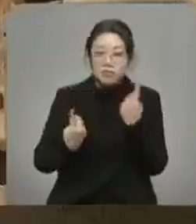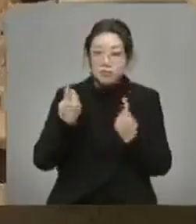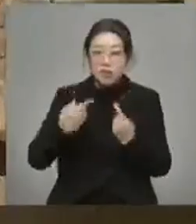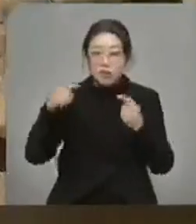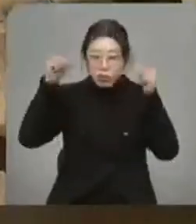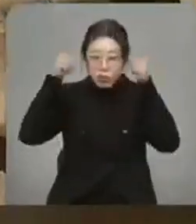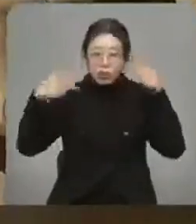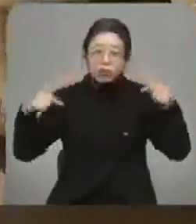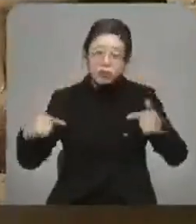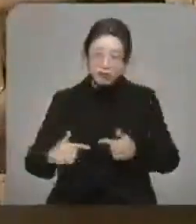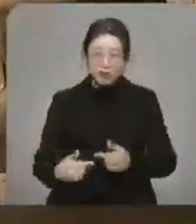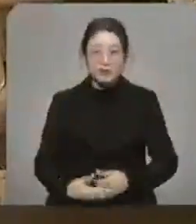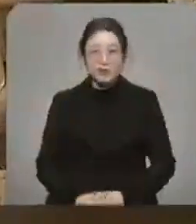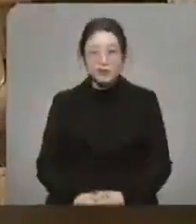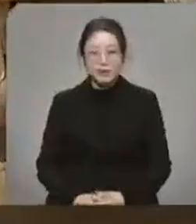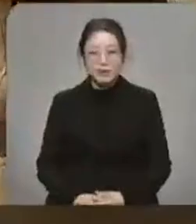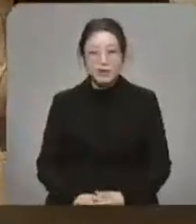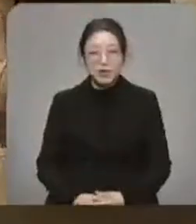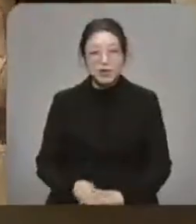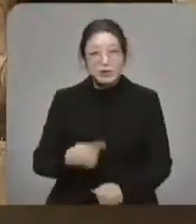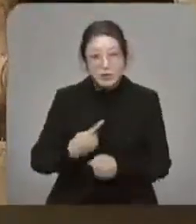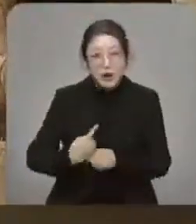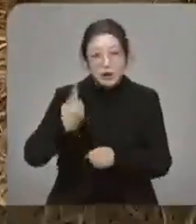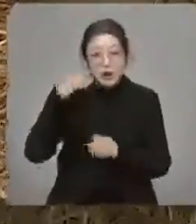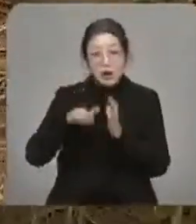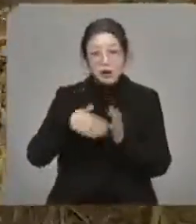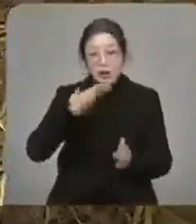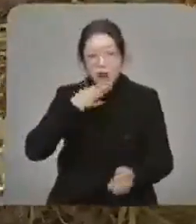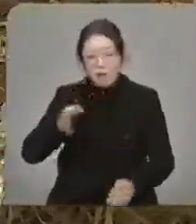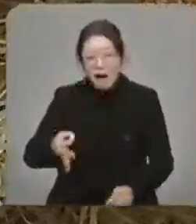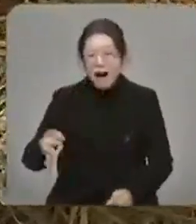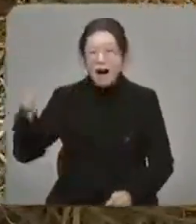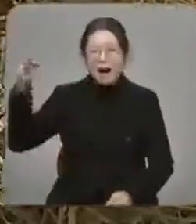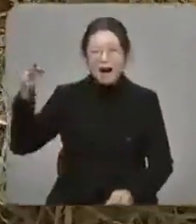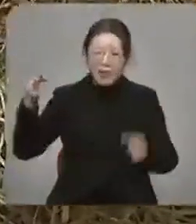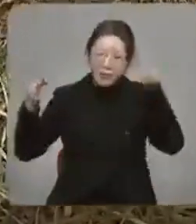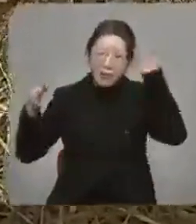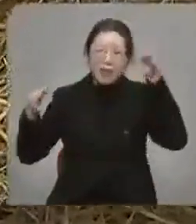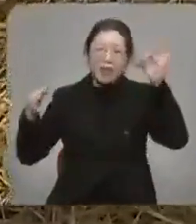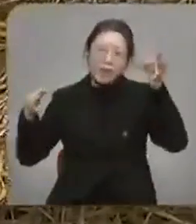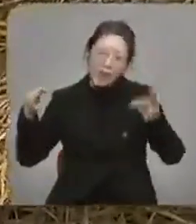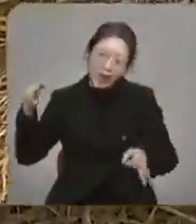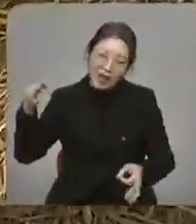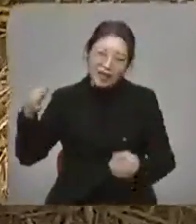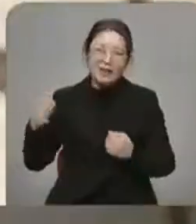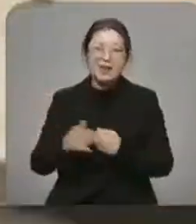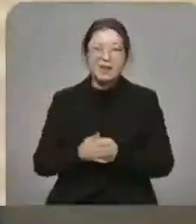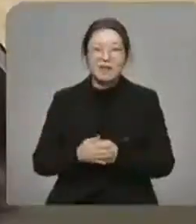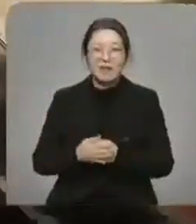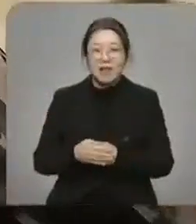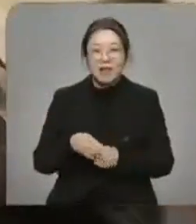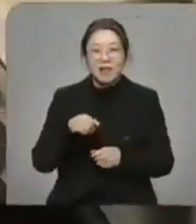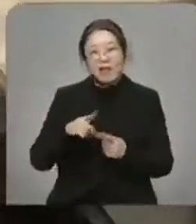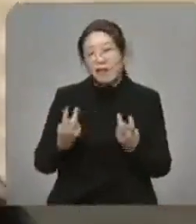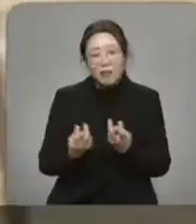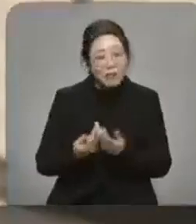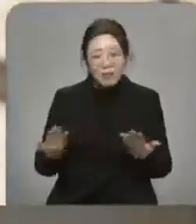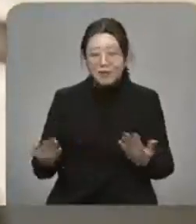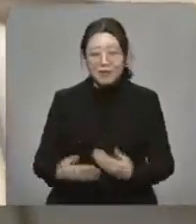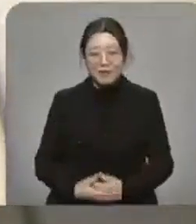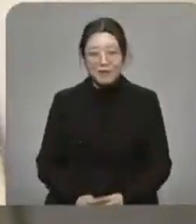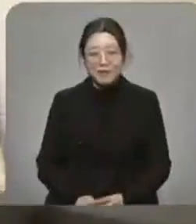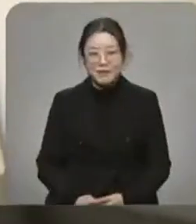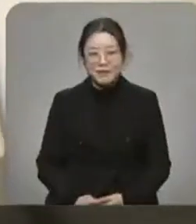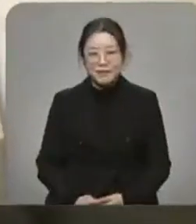규모를 대폭 줄였습니다. 지난해 사료값은 급등하는데 속값은 폭락하다 보니 어쩔 수 없는